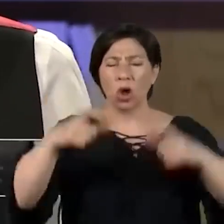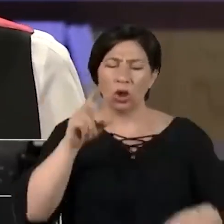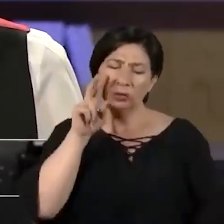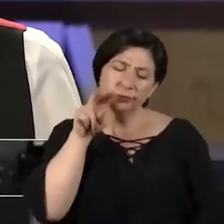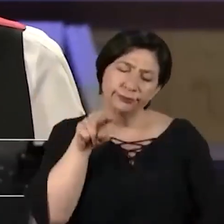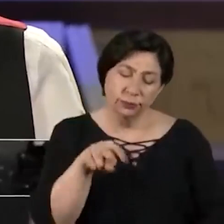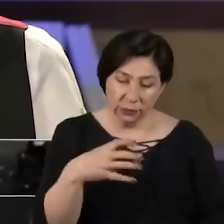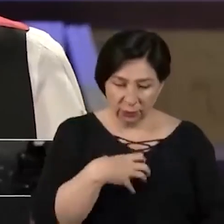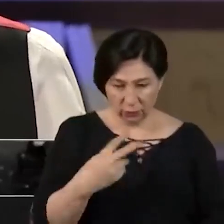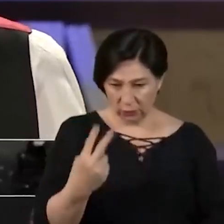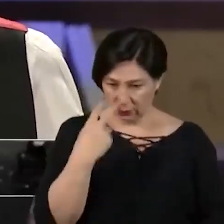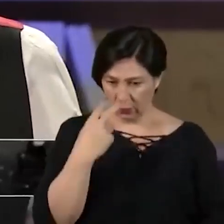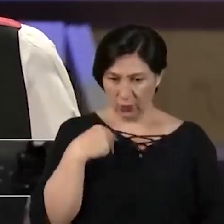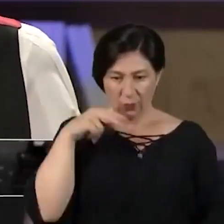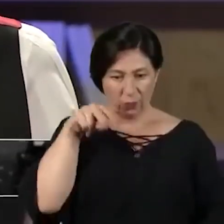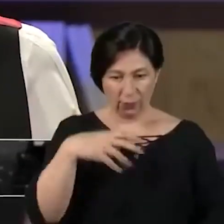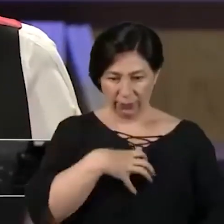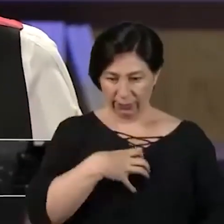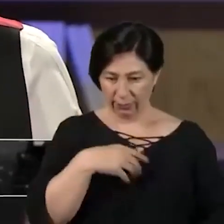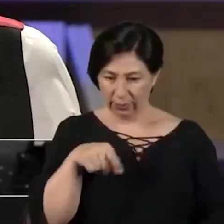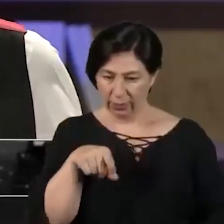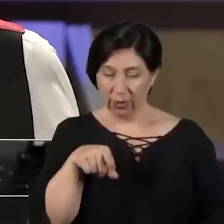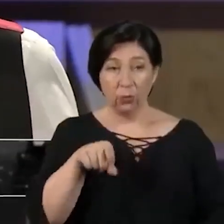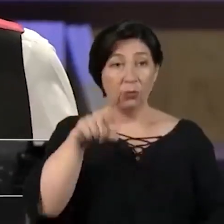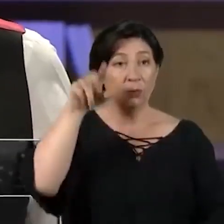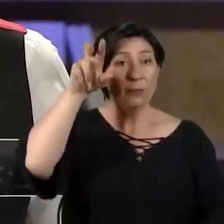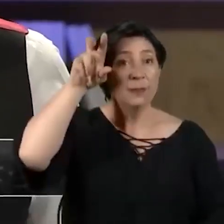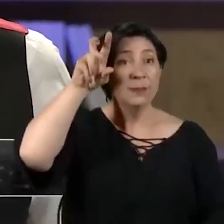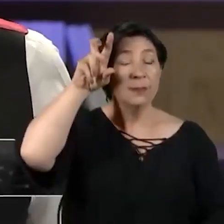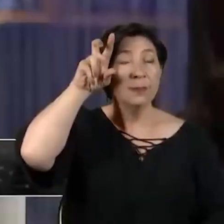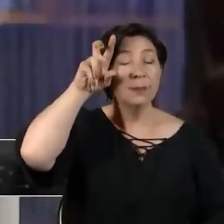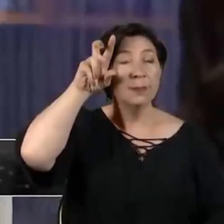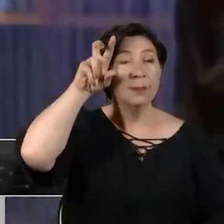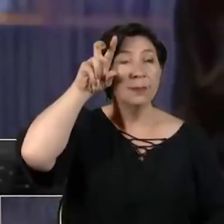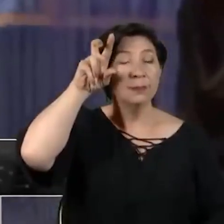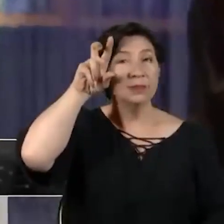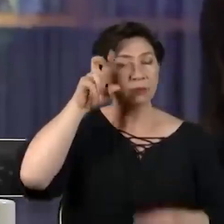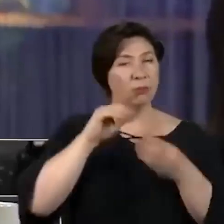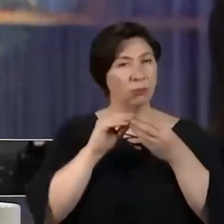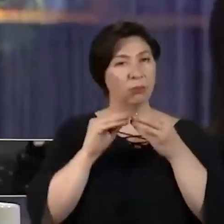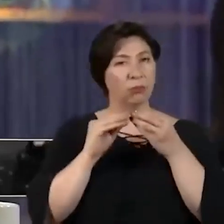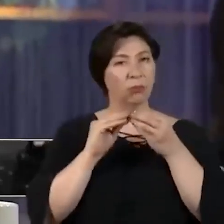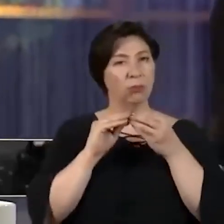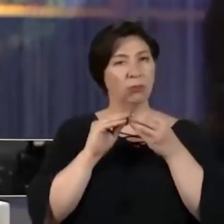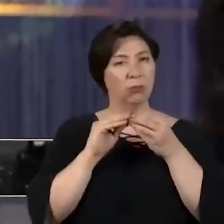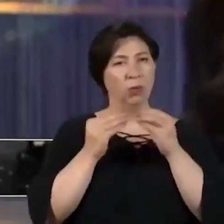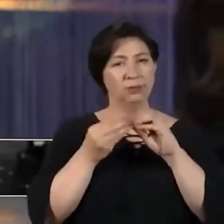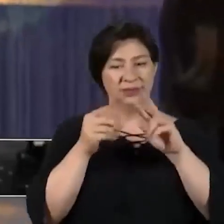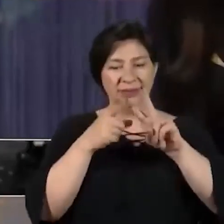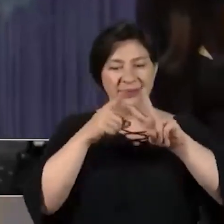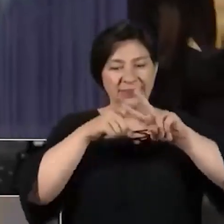ve şimdi bu bir şey, bu bir psikiyatrik bir rahatsızlık olarak